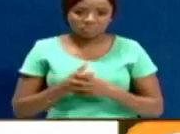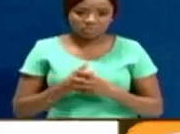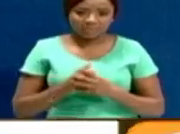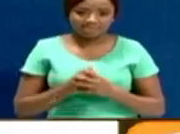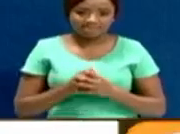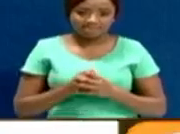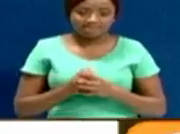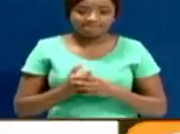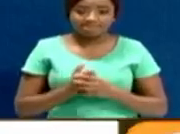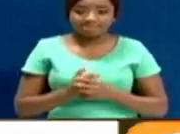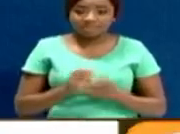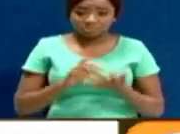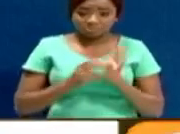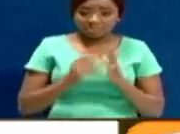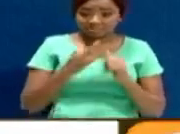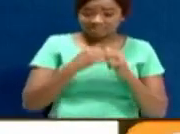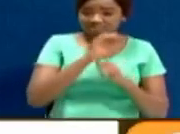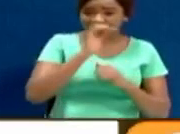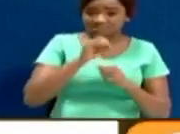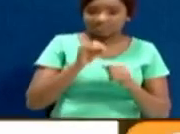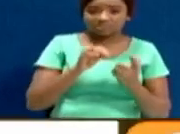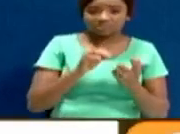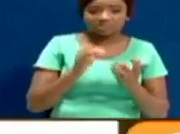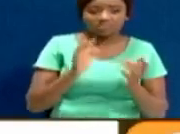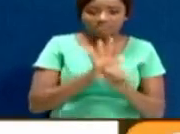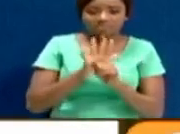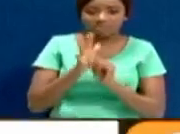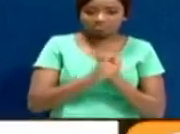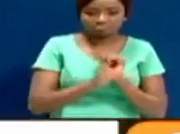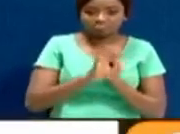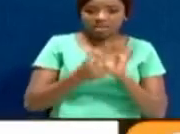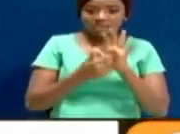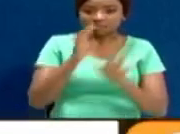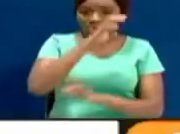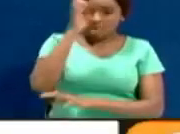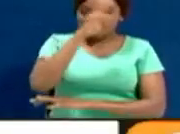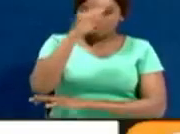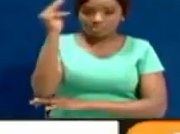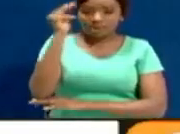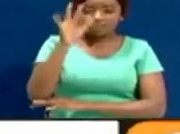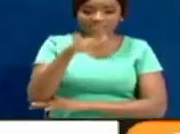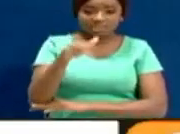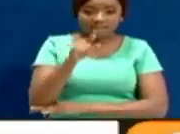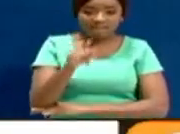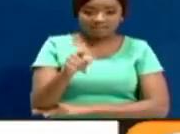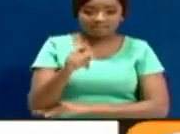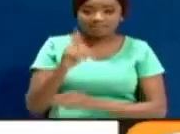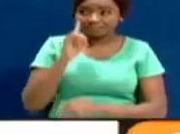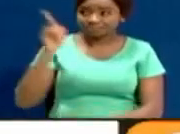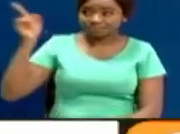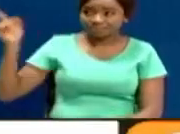mataifa yanayokuwa ambacho ni 8.9%. Katika kaunti ya Elgeyo Marakwet, maeneo ya Chelget,